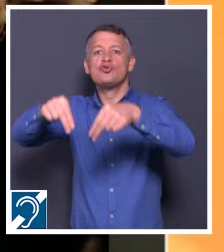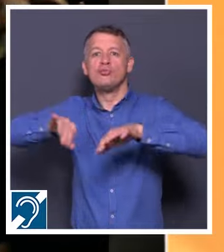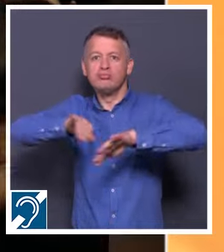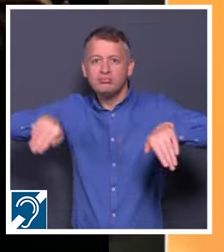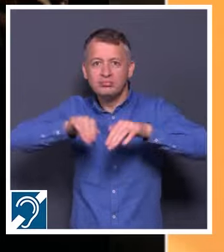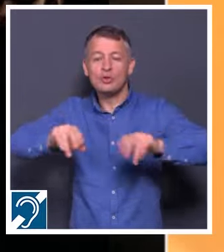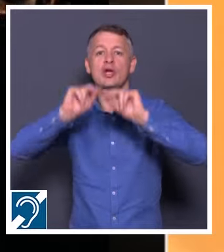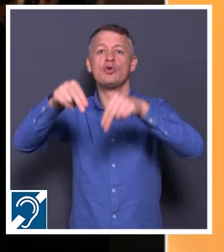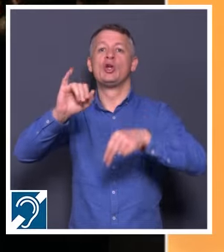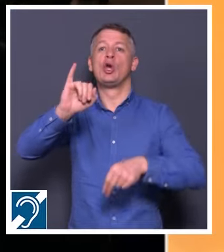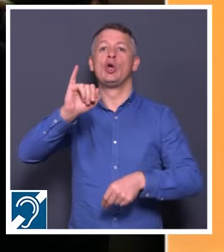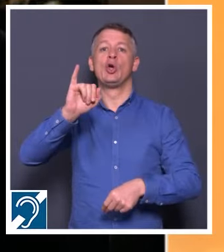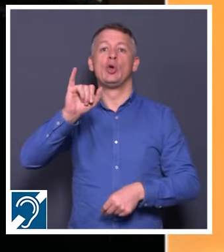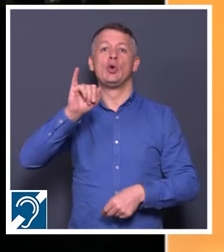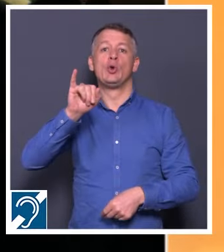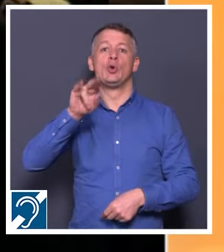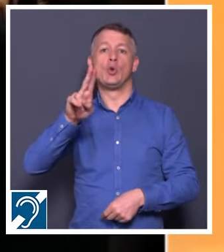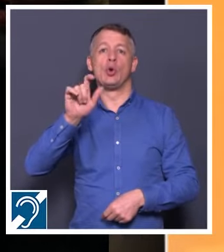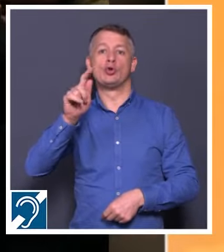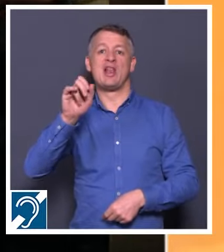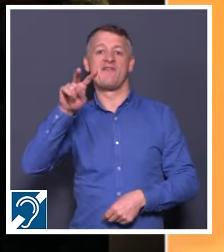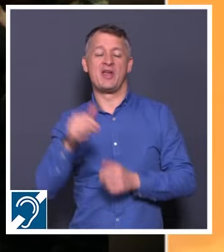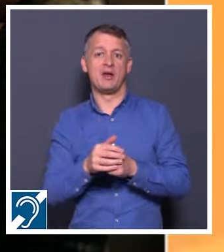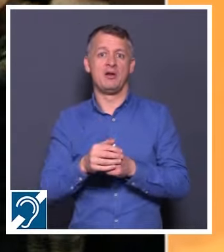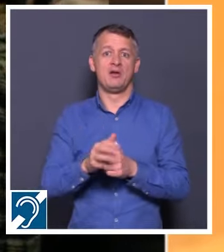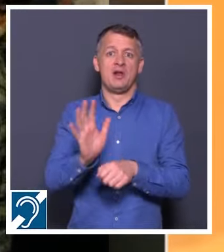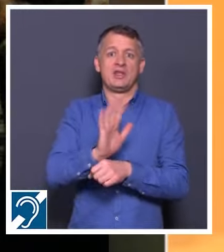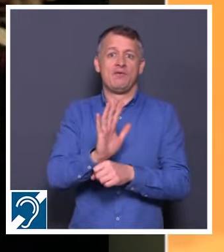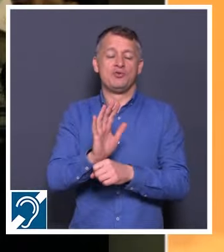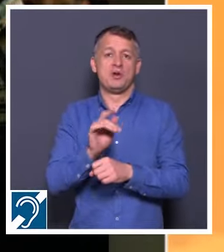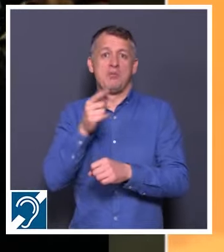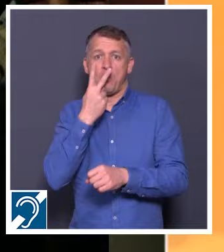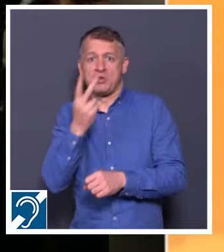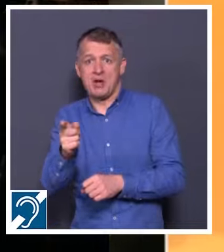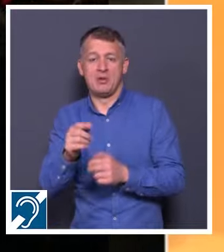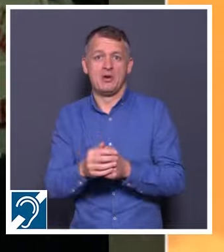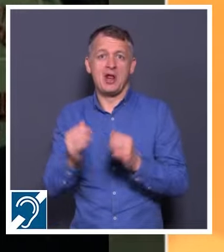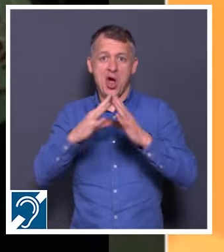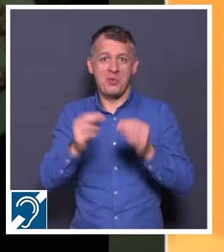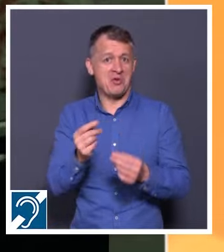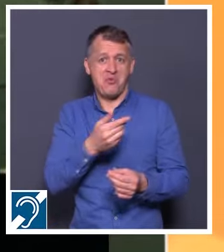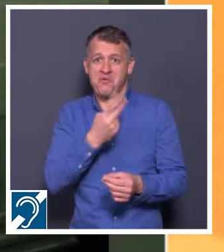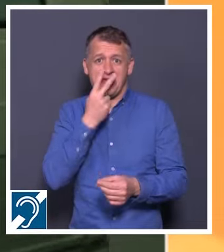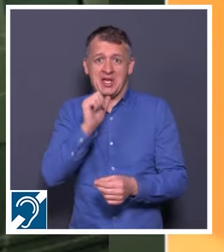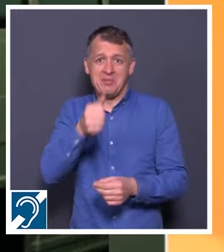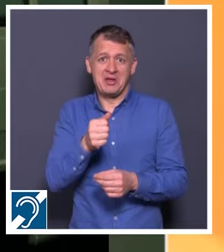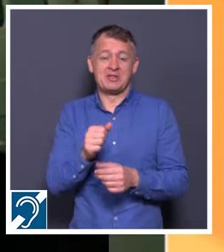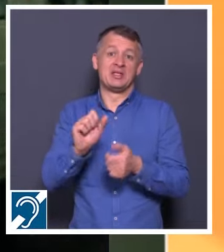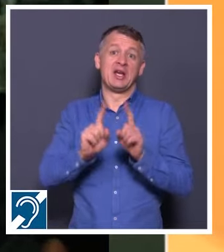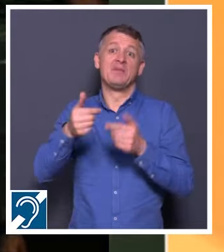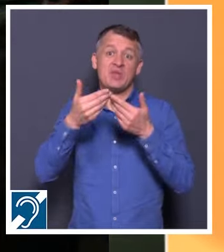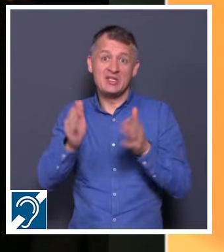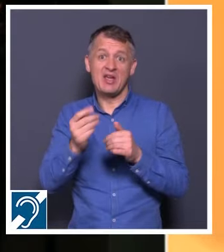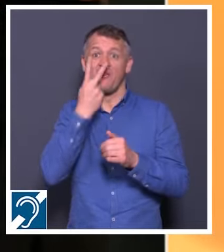la Craiova ne uitam numai pe televiziunea iugoslavă, că la televiziunea română n-aveai ce vedea. Sau dacă deschideai, îl vedeai 2 ore pe